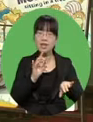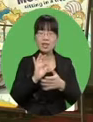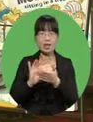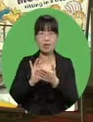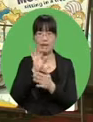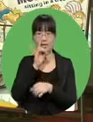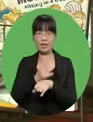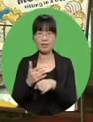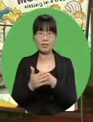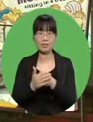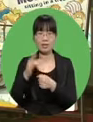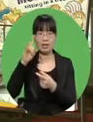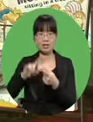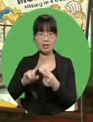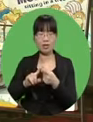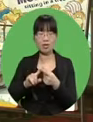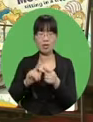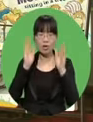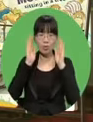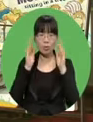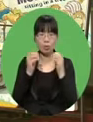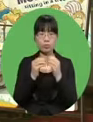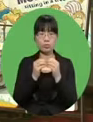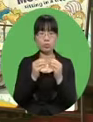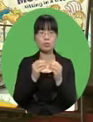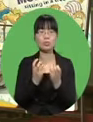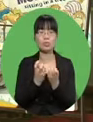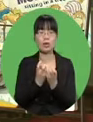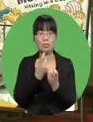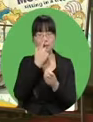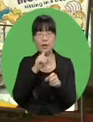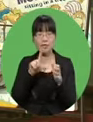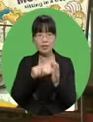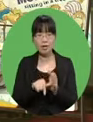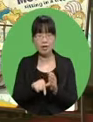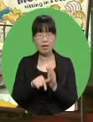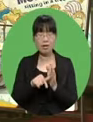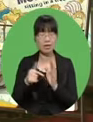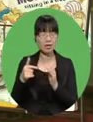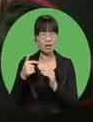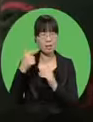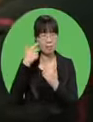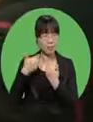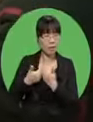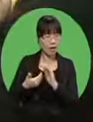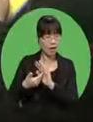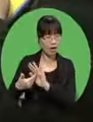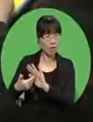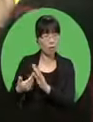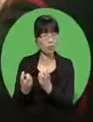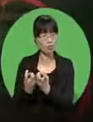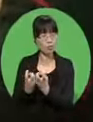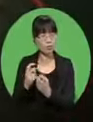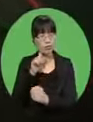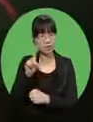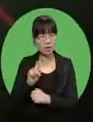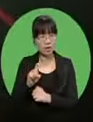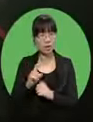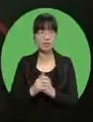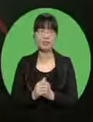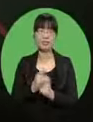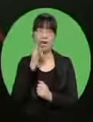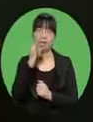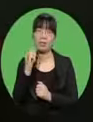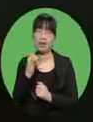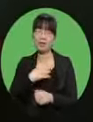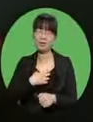잘 따라줄까 좀 침체기가 있지 않을까 또 거부하는 시기가 있지 않을까 어려워서 We must go and tell